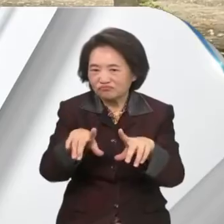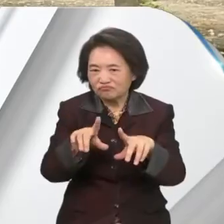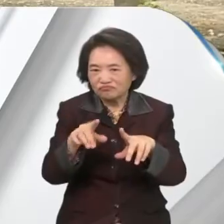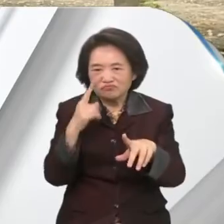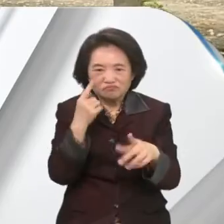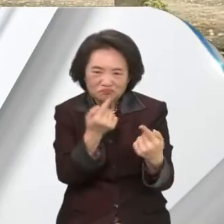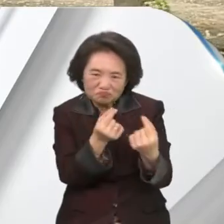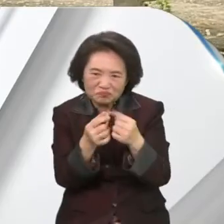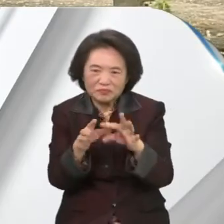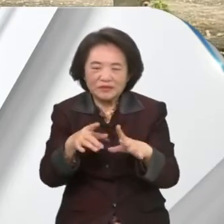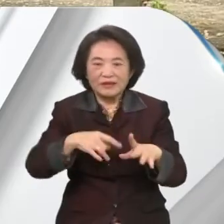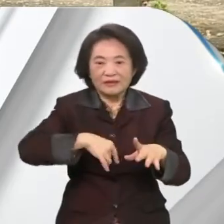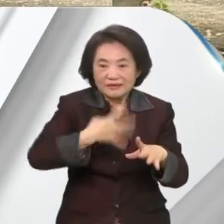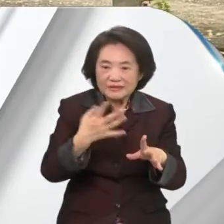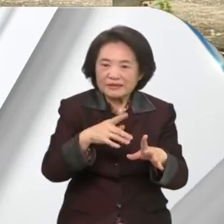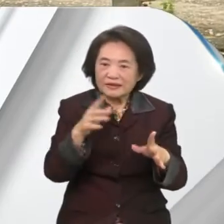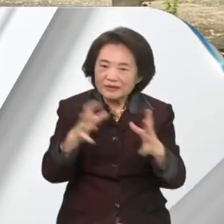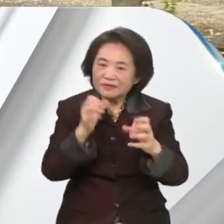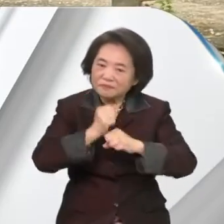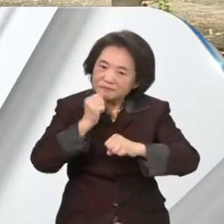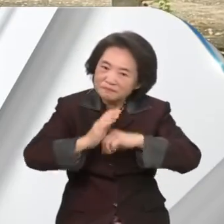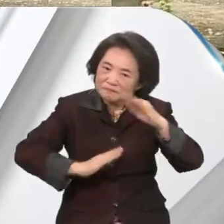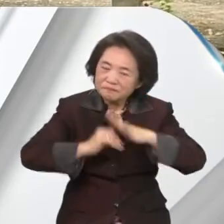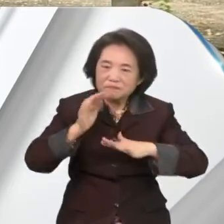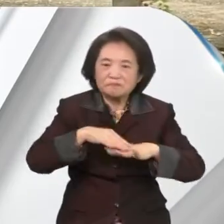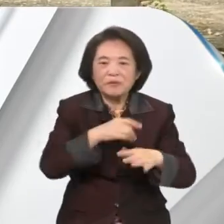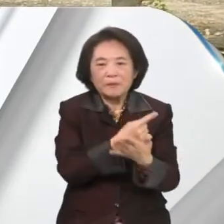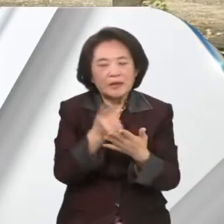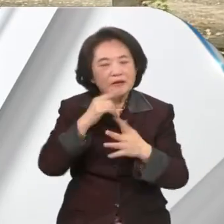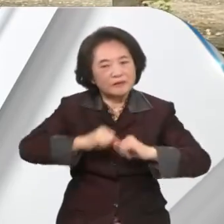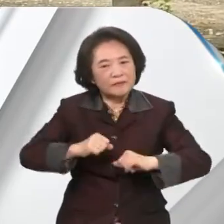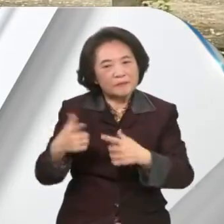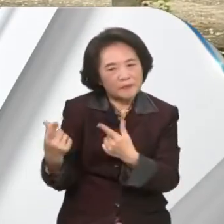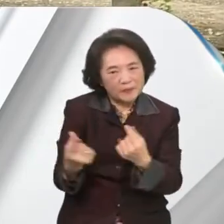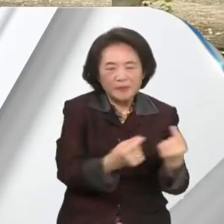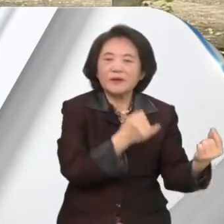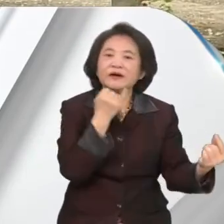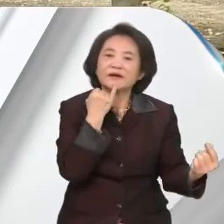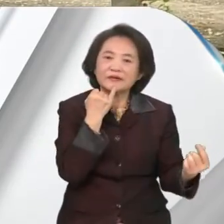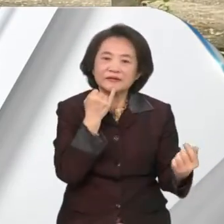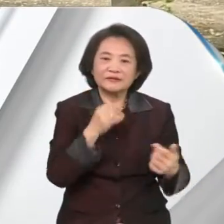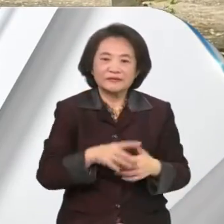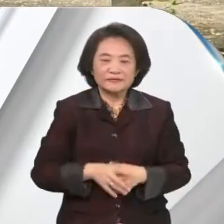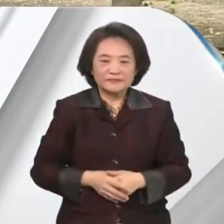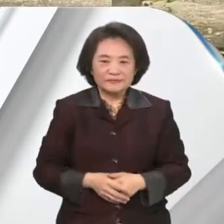共荣共存的方式。客家新闻吴祥平、罗凡新、花莲报道。